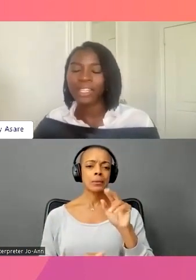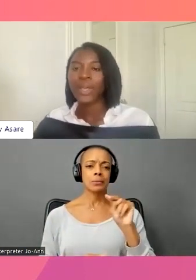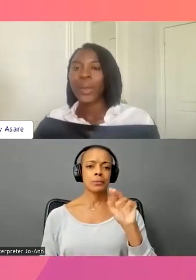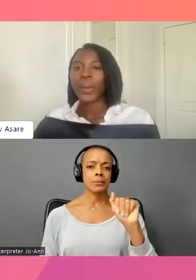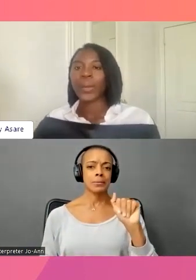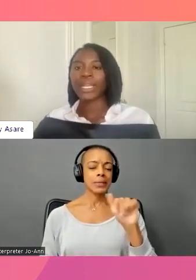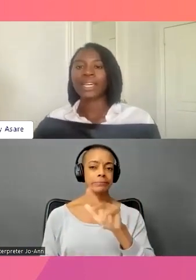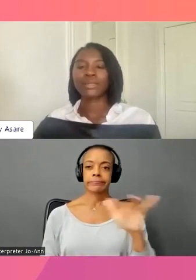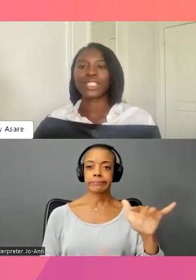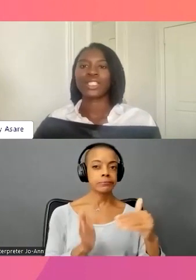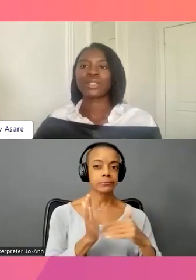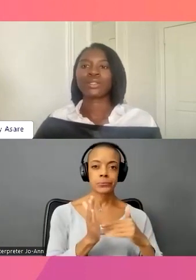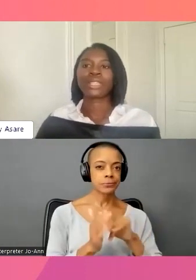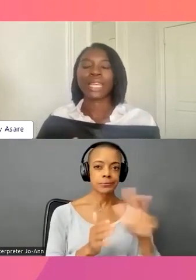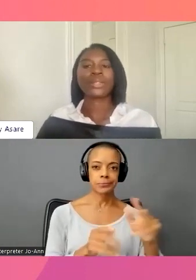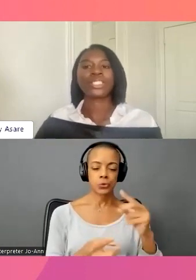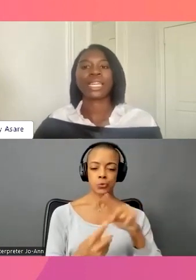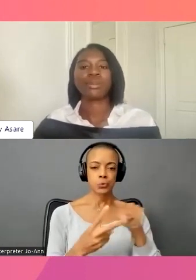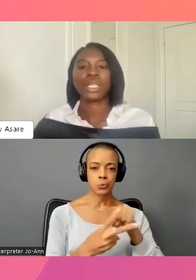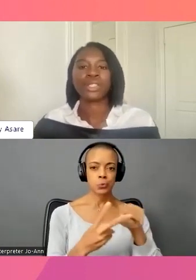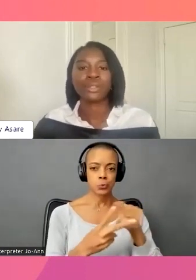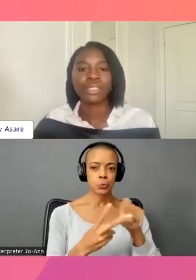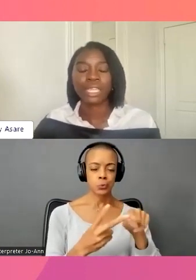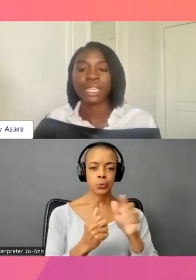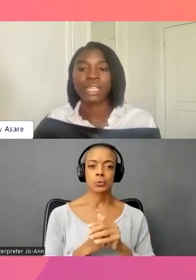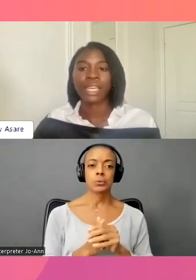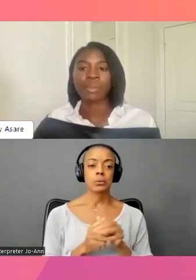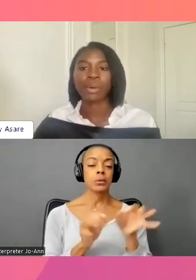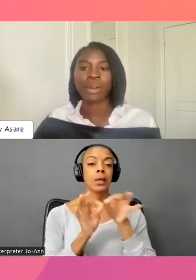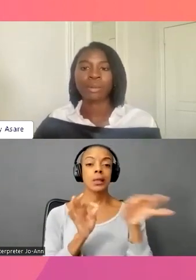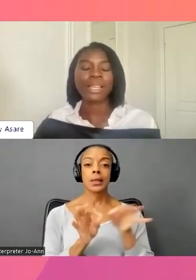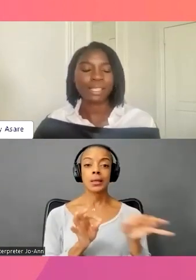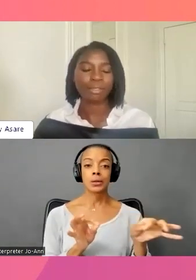Nenka McQuaker et Dr. Farrakhan.